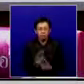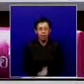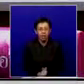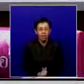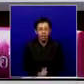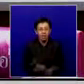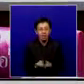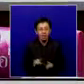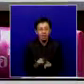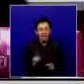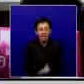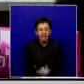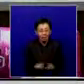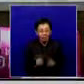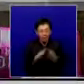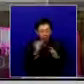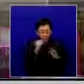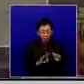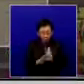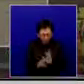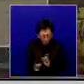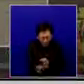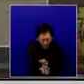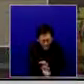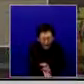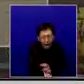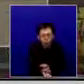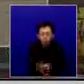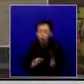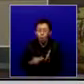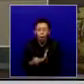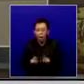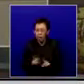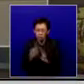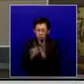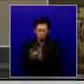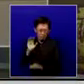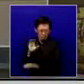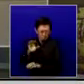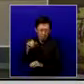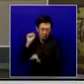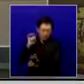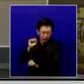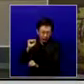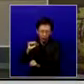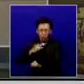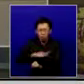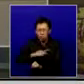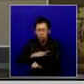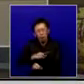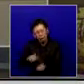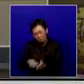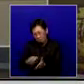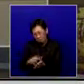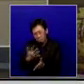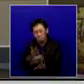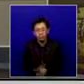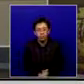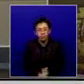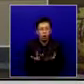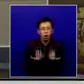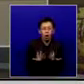บ้านเพื่อฆ่ามดนะแต่นี่คือการทำโอเวอร์รีแอคจริงๆนะและท่านรู้ไหมครับคนที่รอคอย